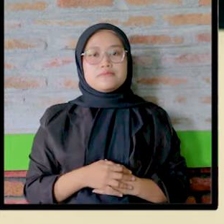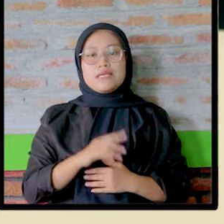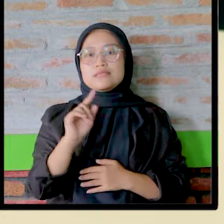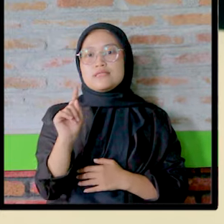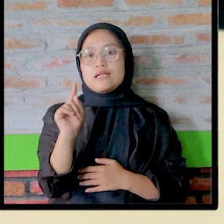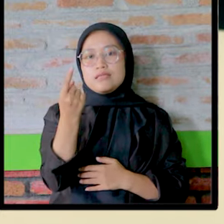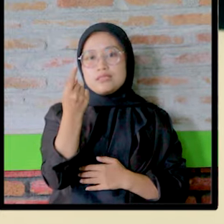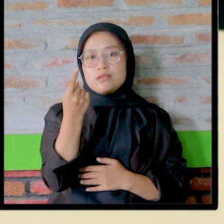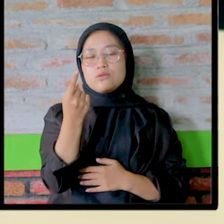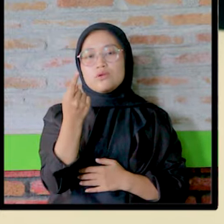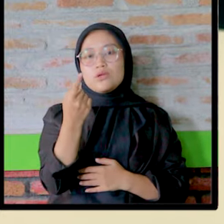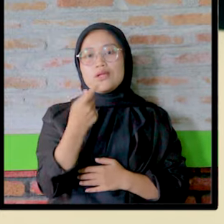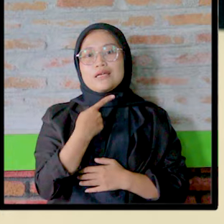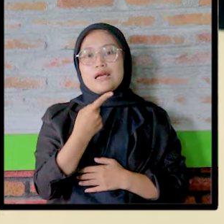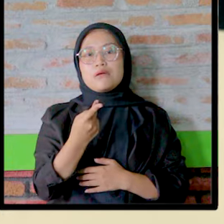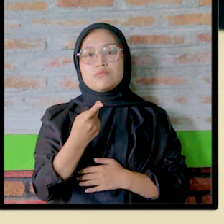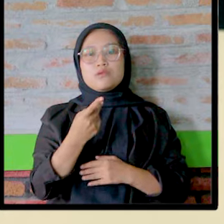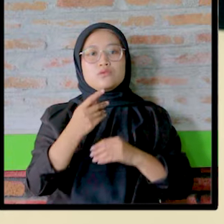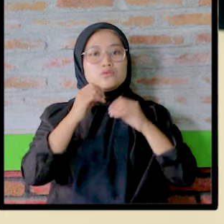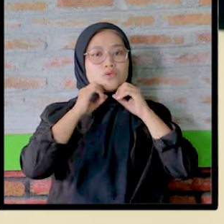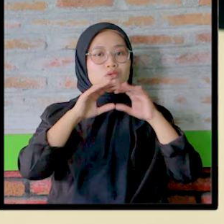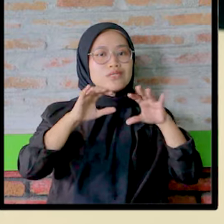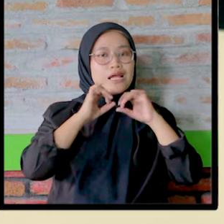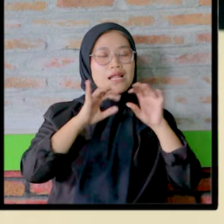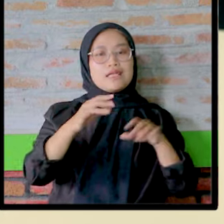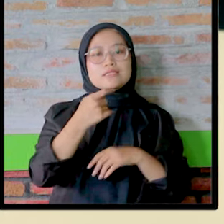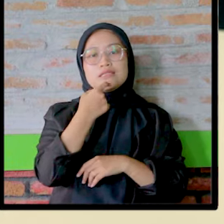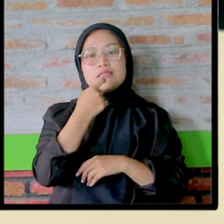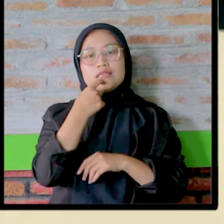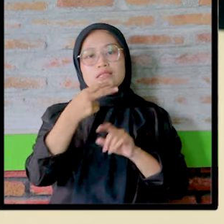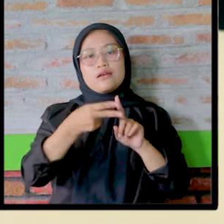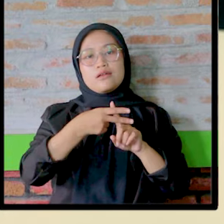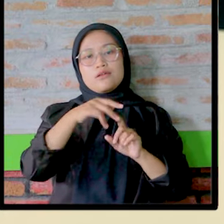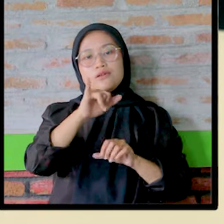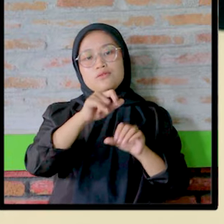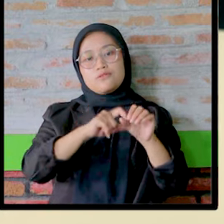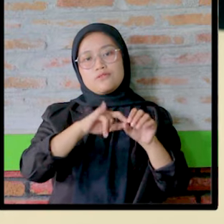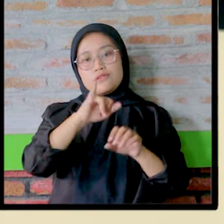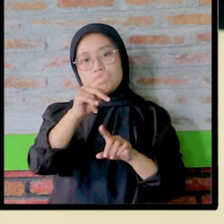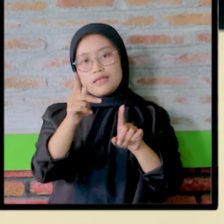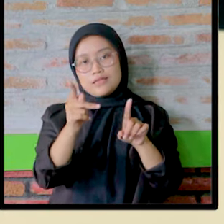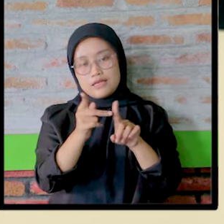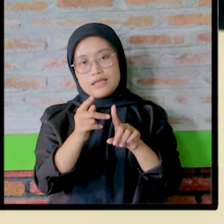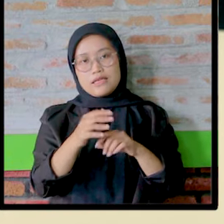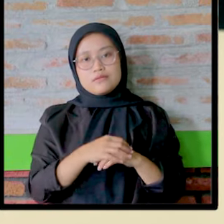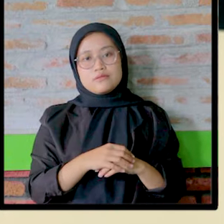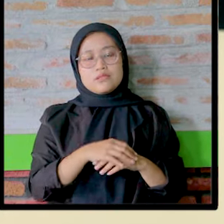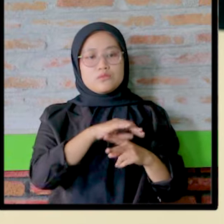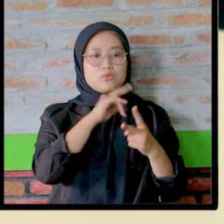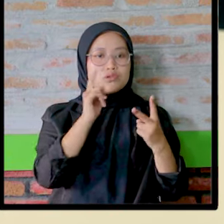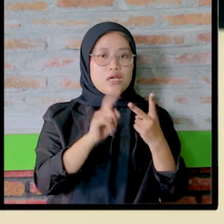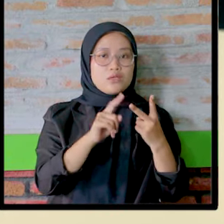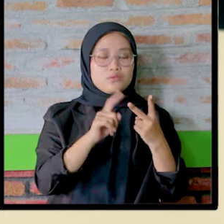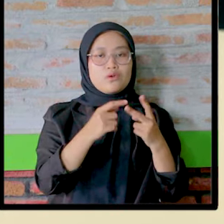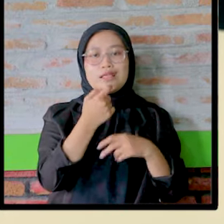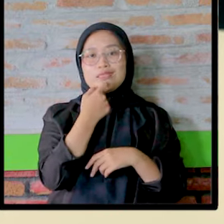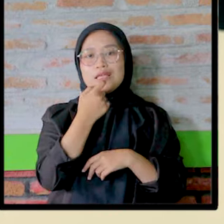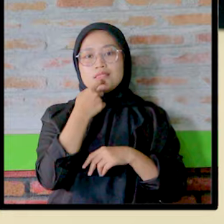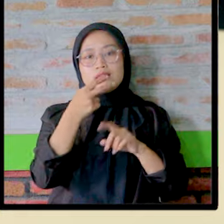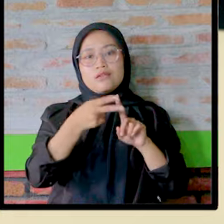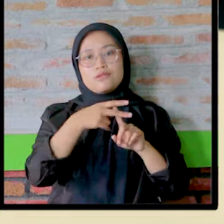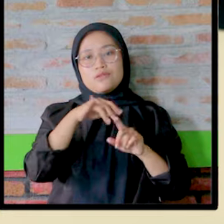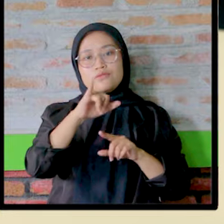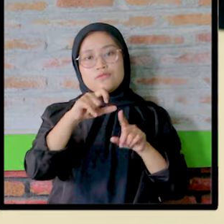satunya kita sosialisasi fikih almaun Kemudian yang kedua Fikih disabilitas Fikih